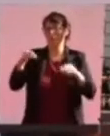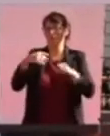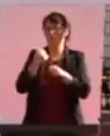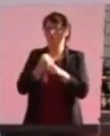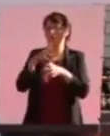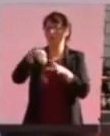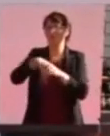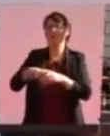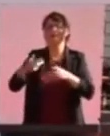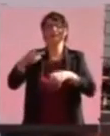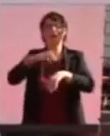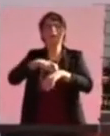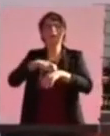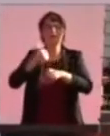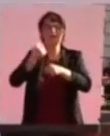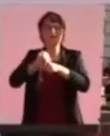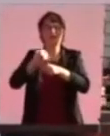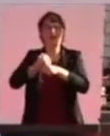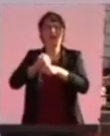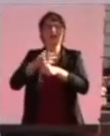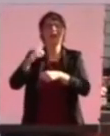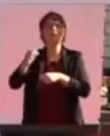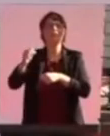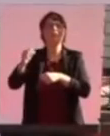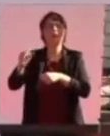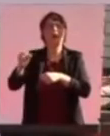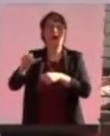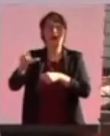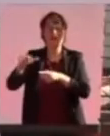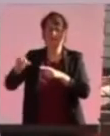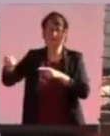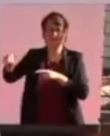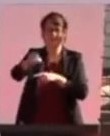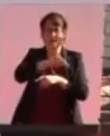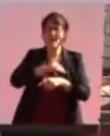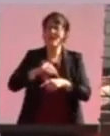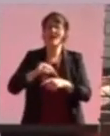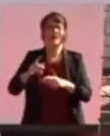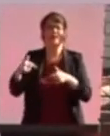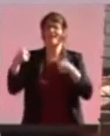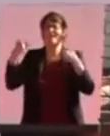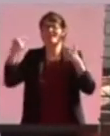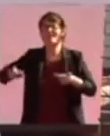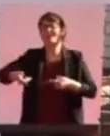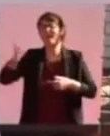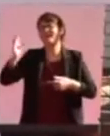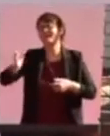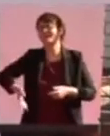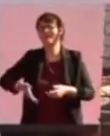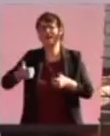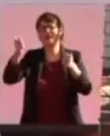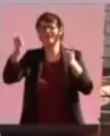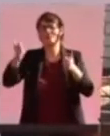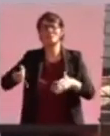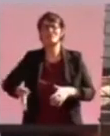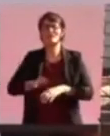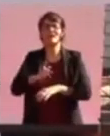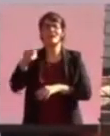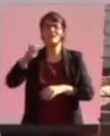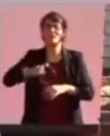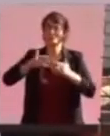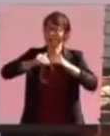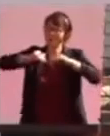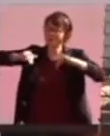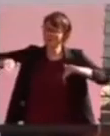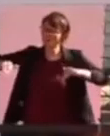determinato danni incalcolabili sembrando irrimediabilmente l'ambiente dalla salute la successiva spinta